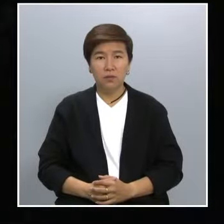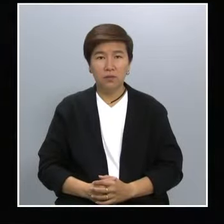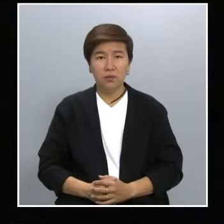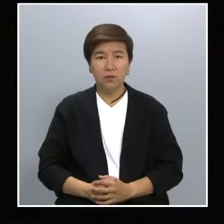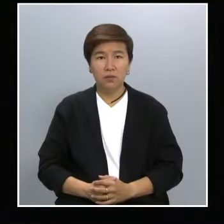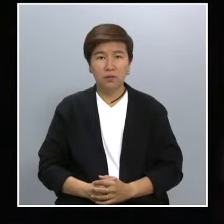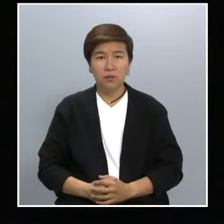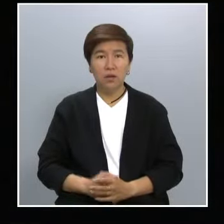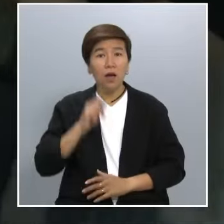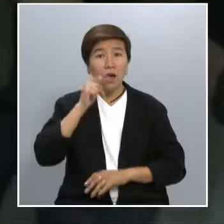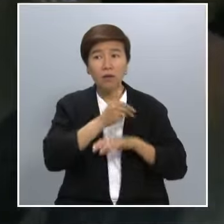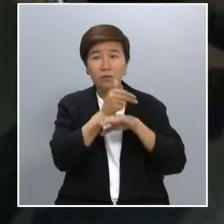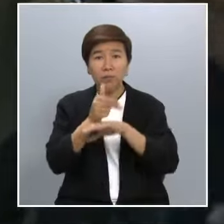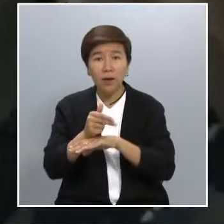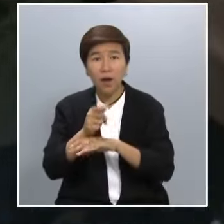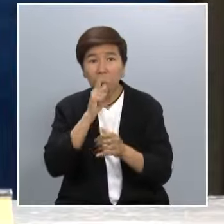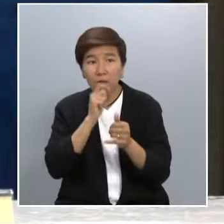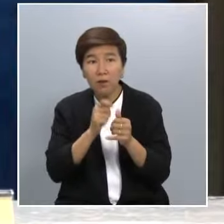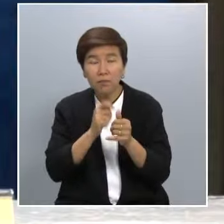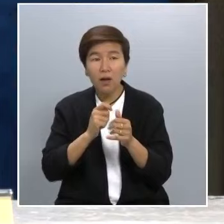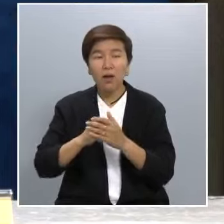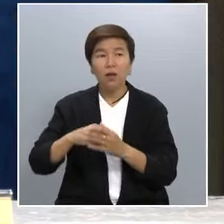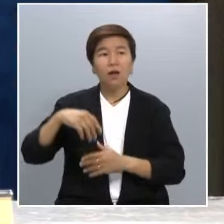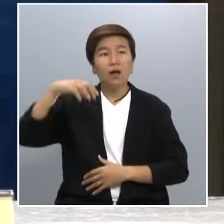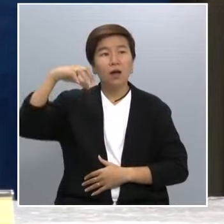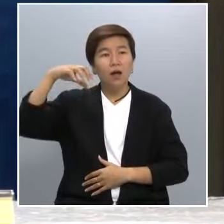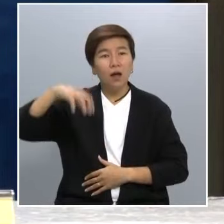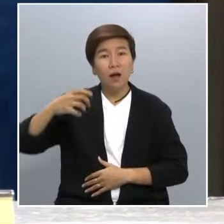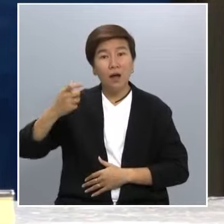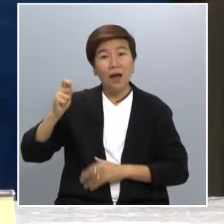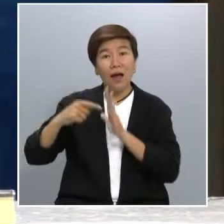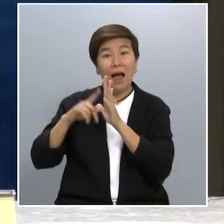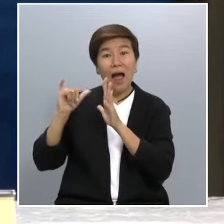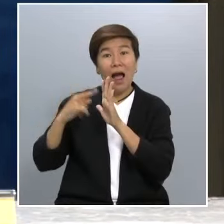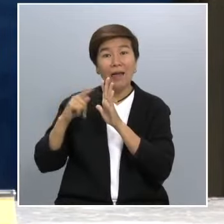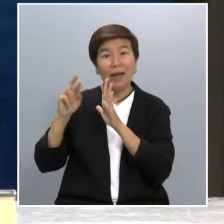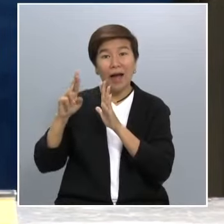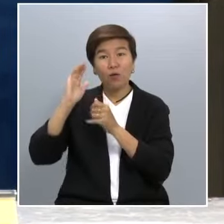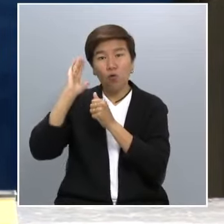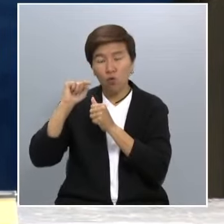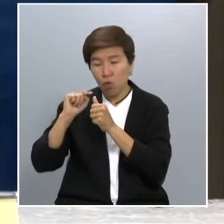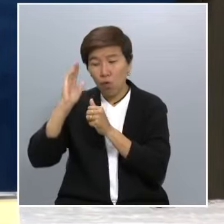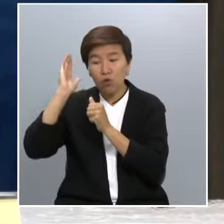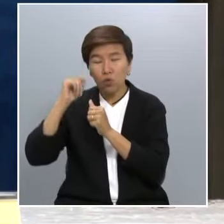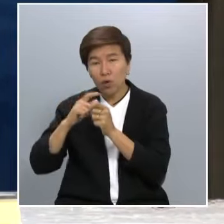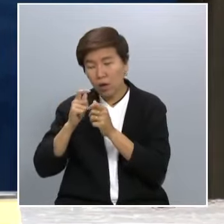ทีมข่าวสอบถามเรื่องนี้ไปที่โฆษกสำนักงานอัยการสูงสุดนะคะคุณประยุทธ์เพชรคุณท่านบอกว่าตอนนี้ยังไม่ได้รับ